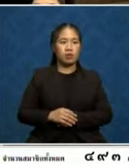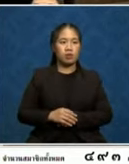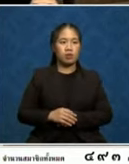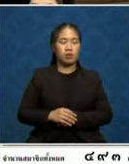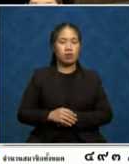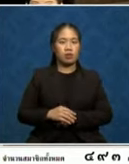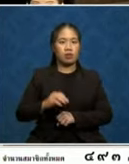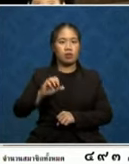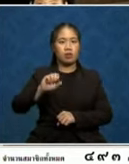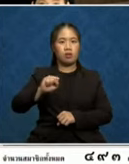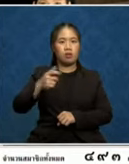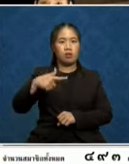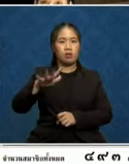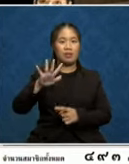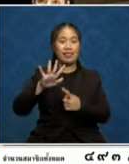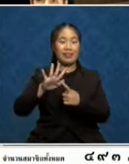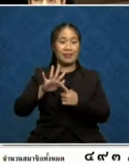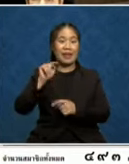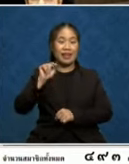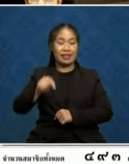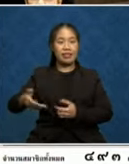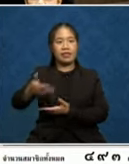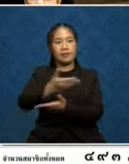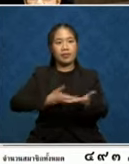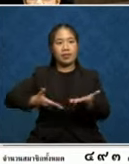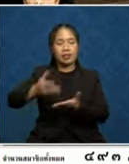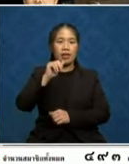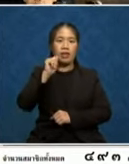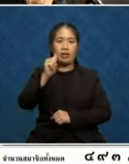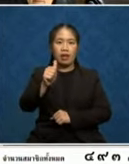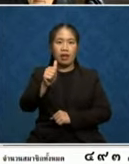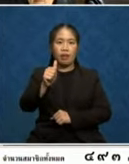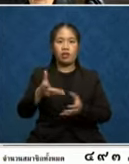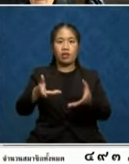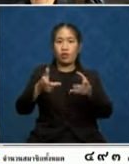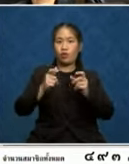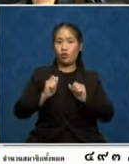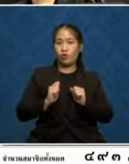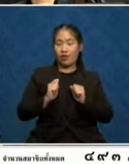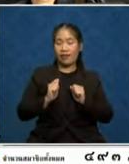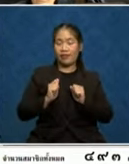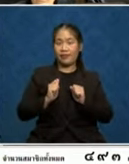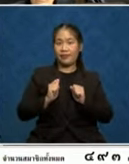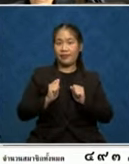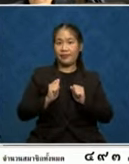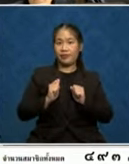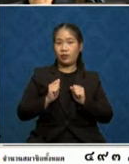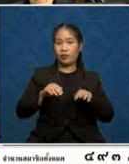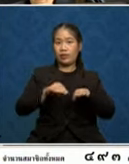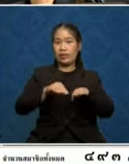สภายแงนี้ก็สามารถจะพิจนาดูวาจะอนุญาตให้มีการแ้ไขหลักการนั่นได้หรอไม่